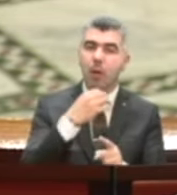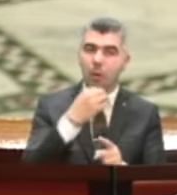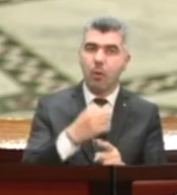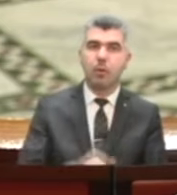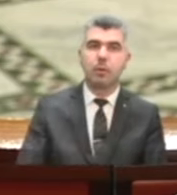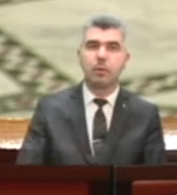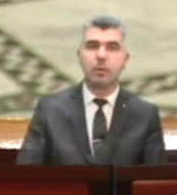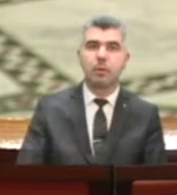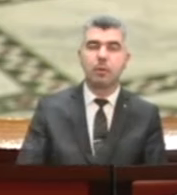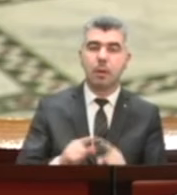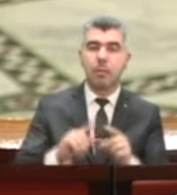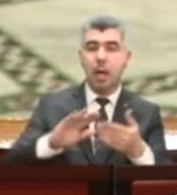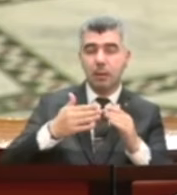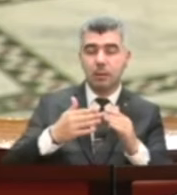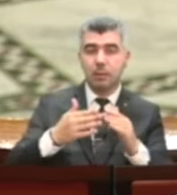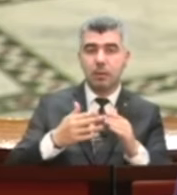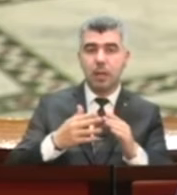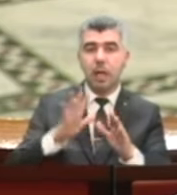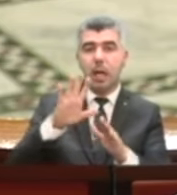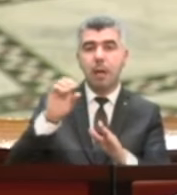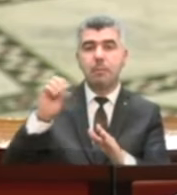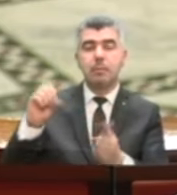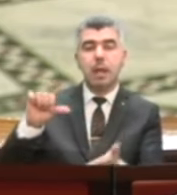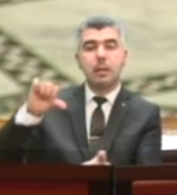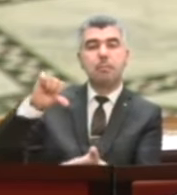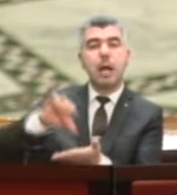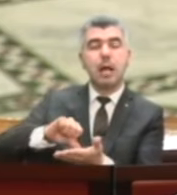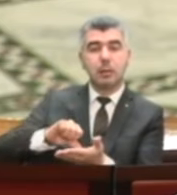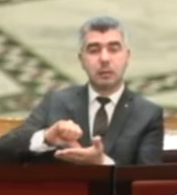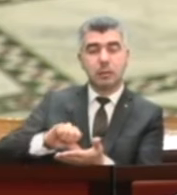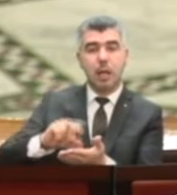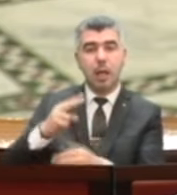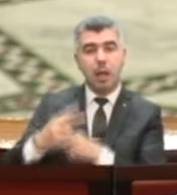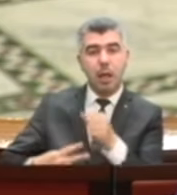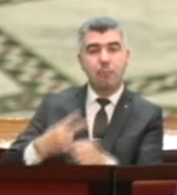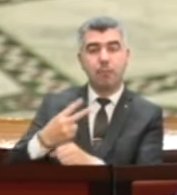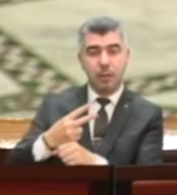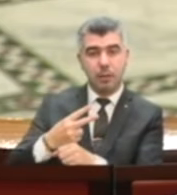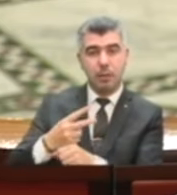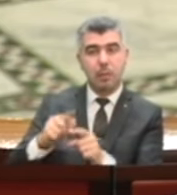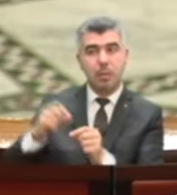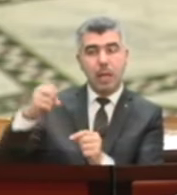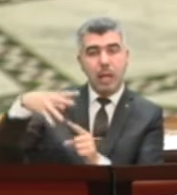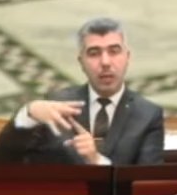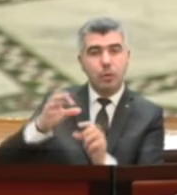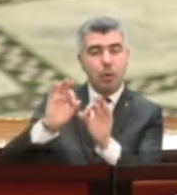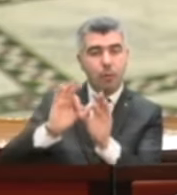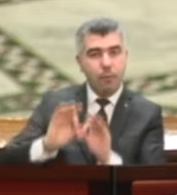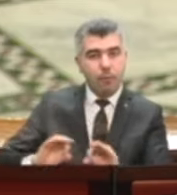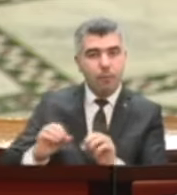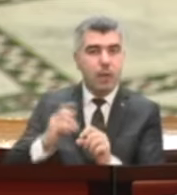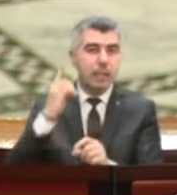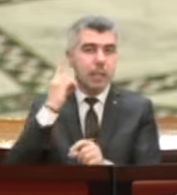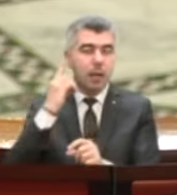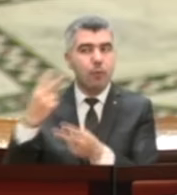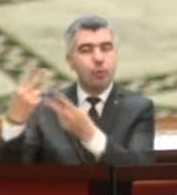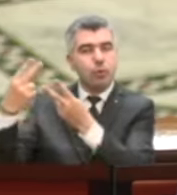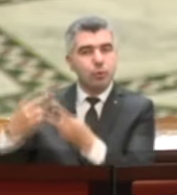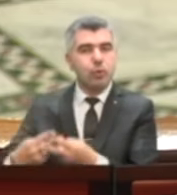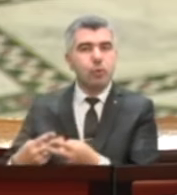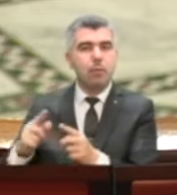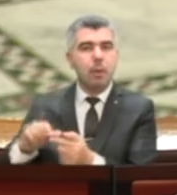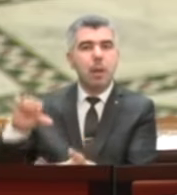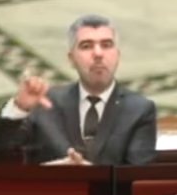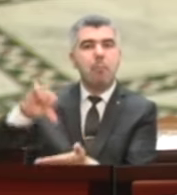أننا قمنا برقمنة 500 مركز خلال سنتين، باش الناس اللي ما عندهمش الطبيب وما عندهمش سمارت فون تيجيو للمركز